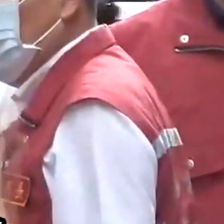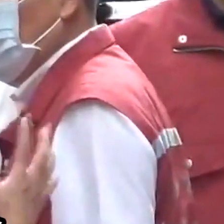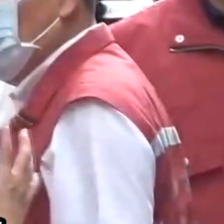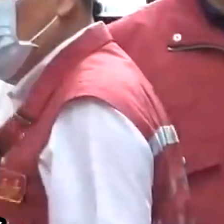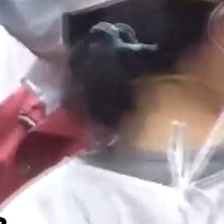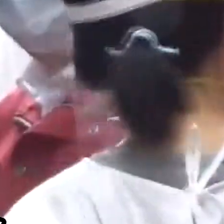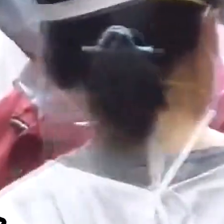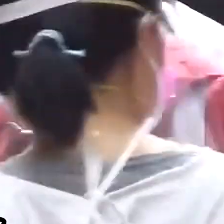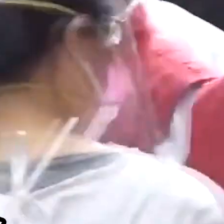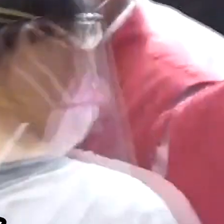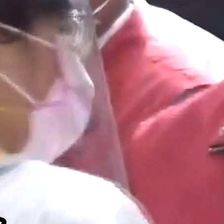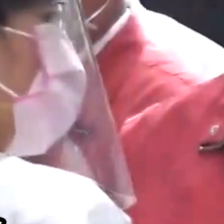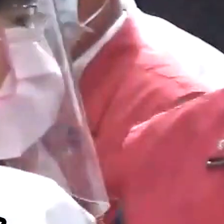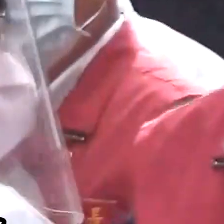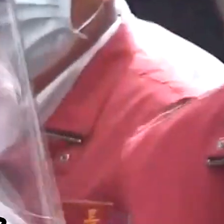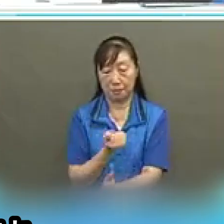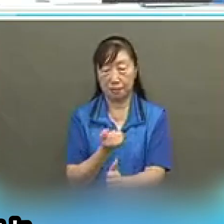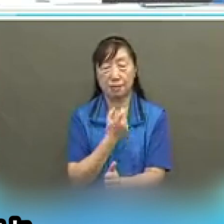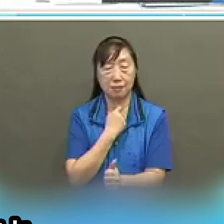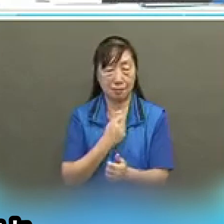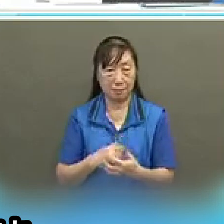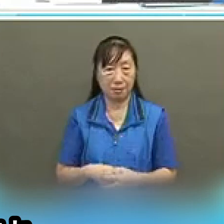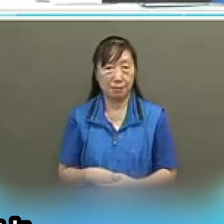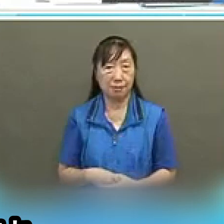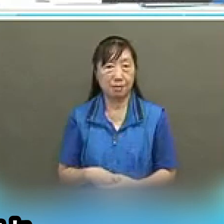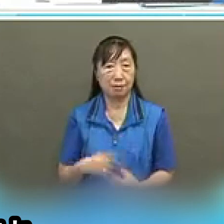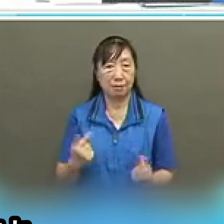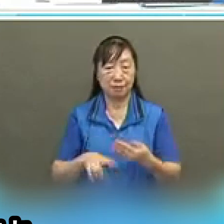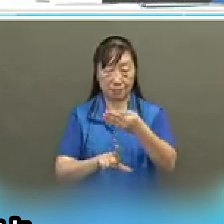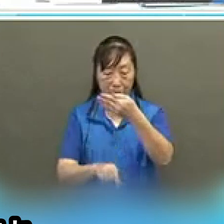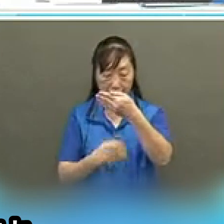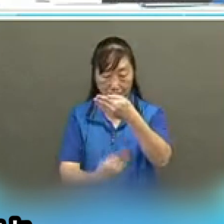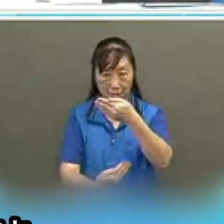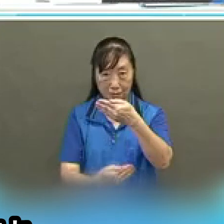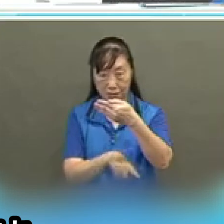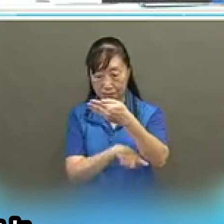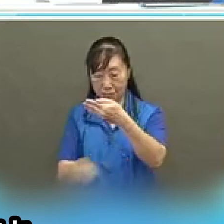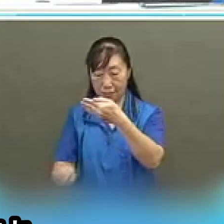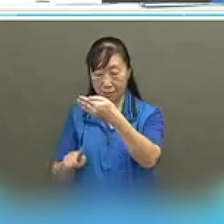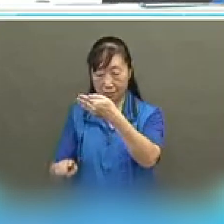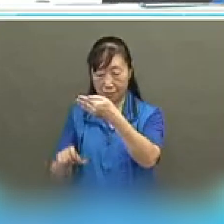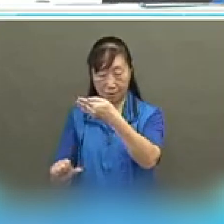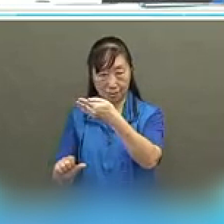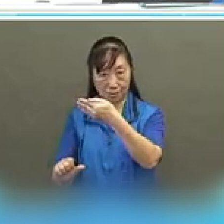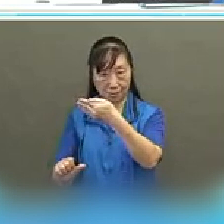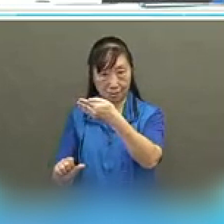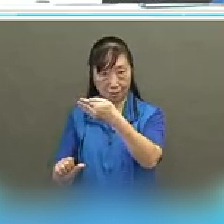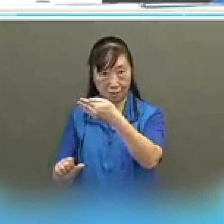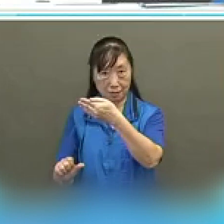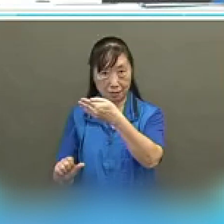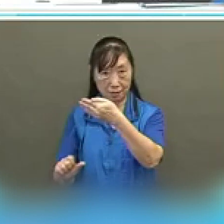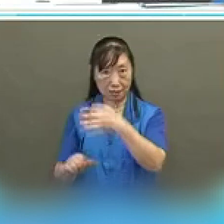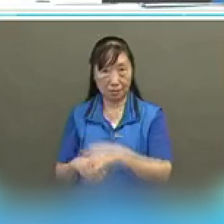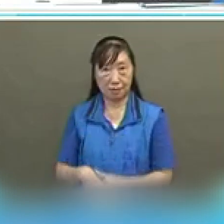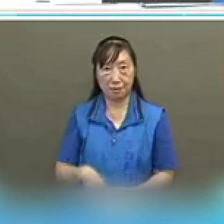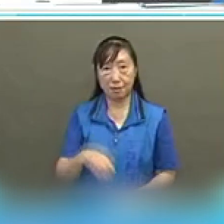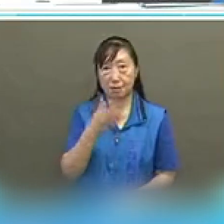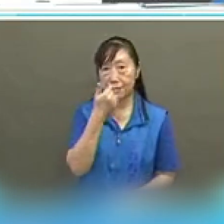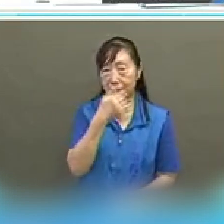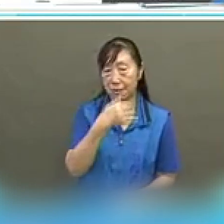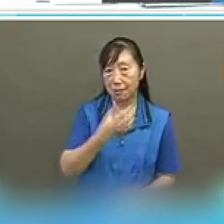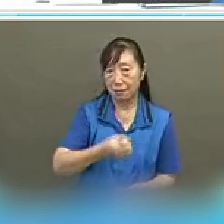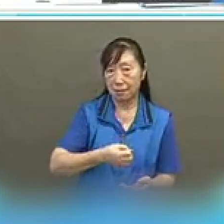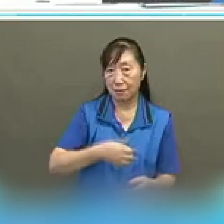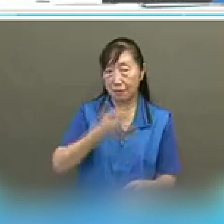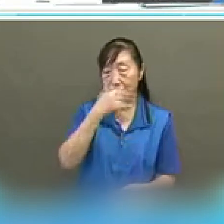布2级警戒，强化作为。 从9月9号到9月15号，我们的餐饮业、美